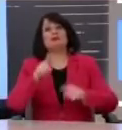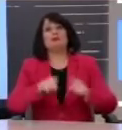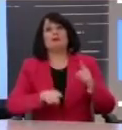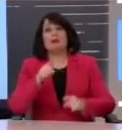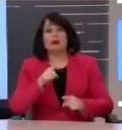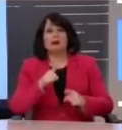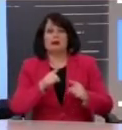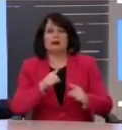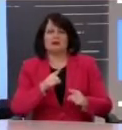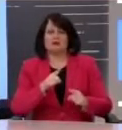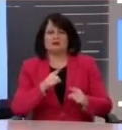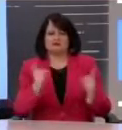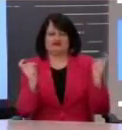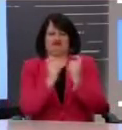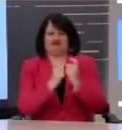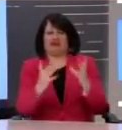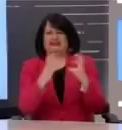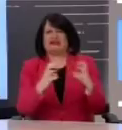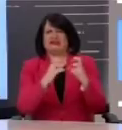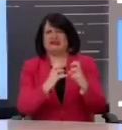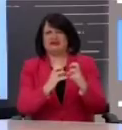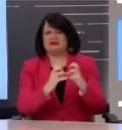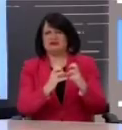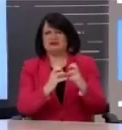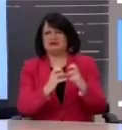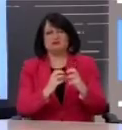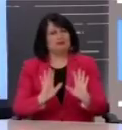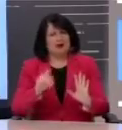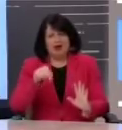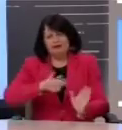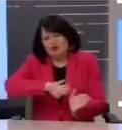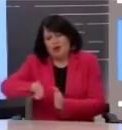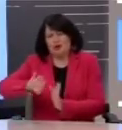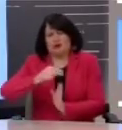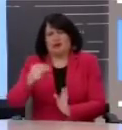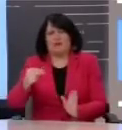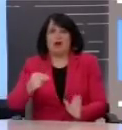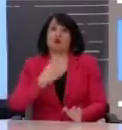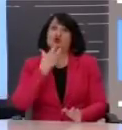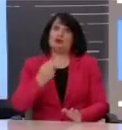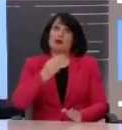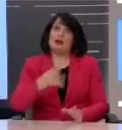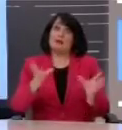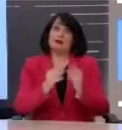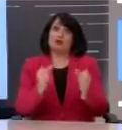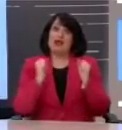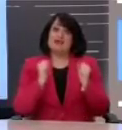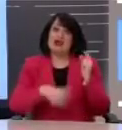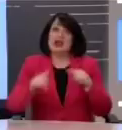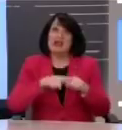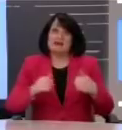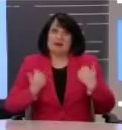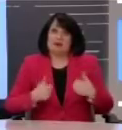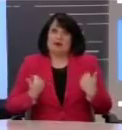καλημέρα μεταξύ τους, αλλά αυτός δεν είναι λόγος σε αυτά τα σοβαρά ζητήματα που αφορούν την ασφάλεια της χώρας να παίζουμε παιχνίδια.